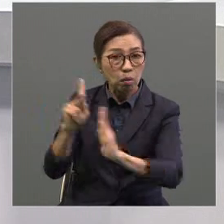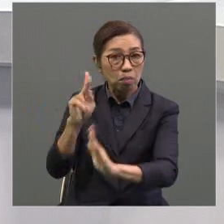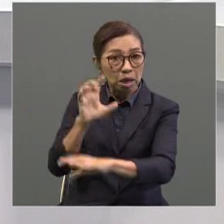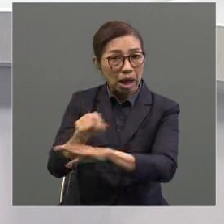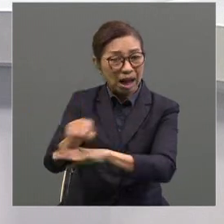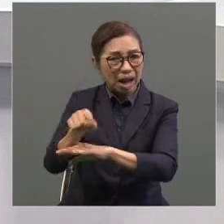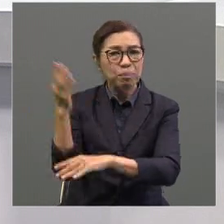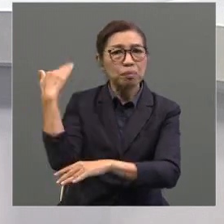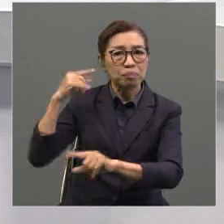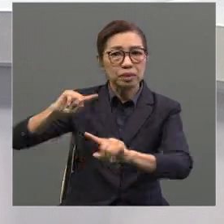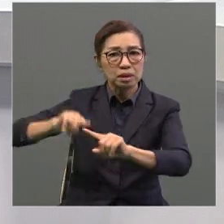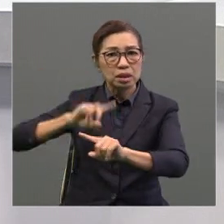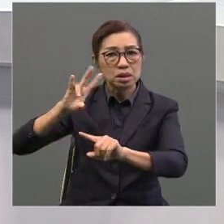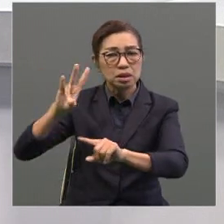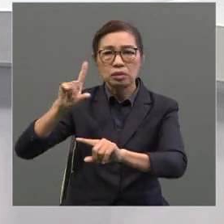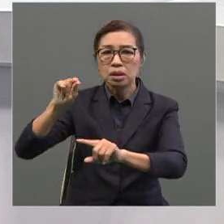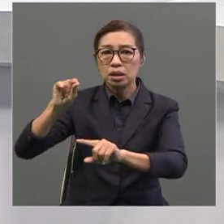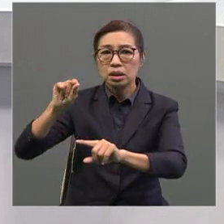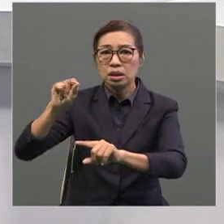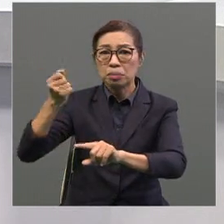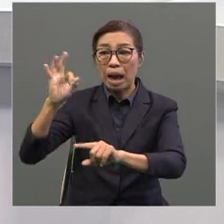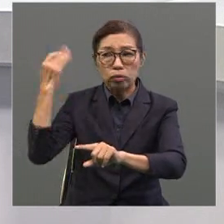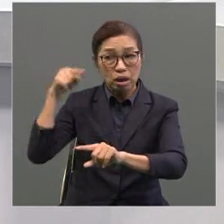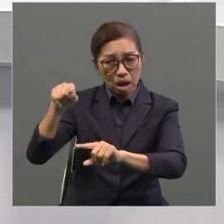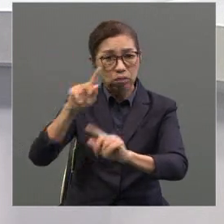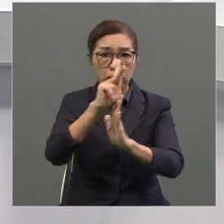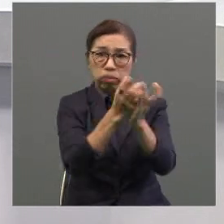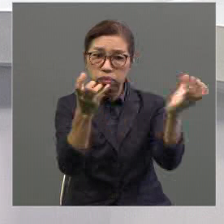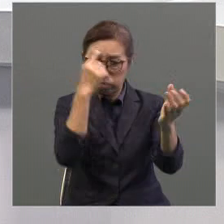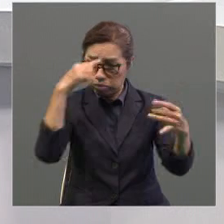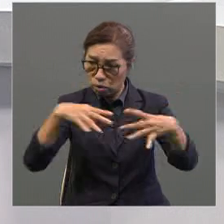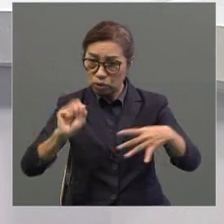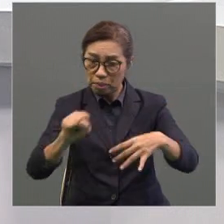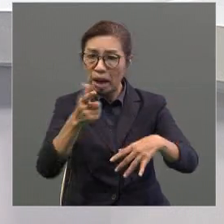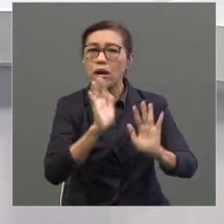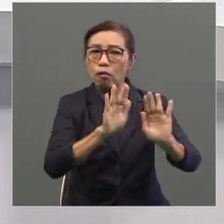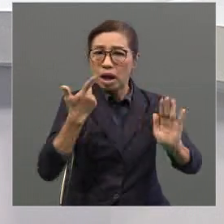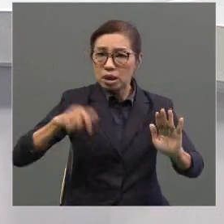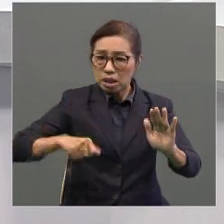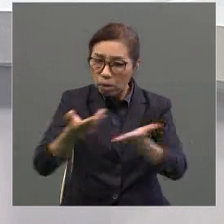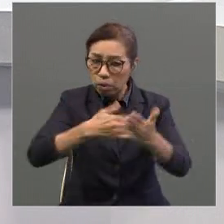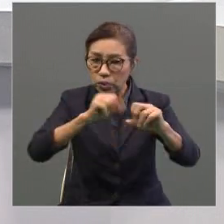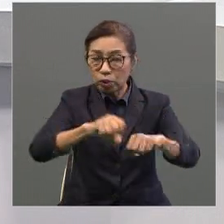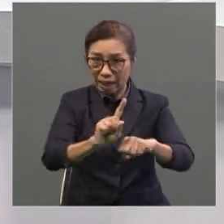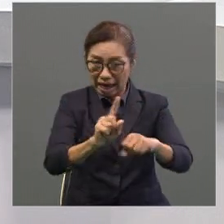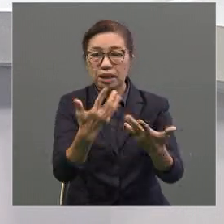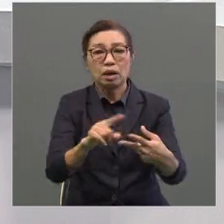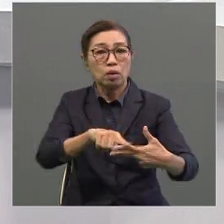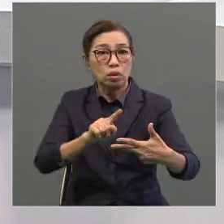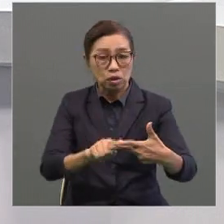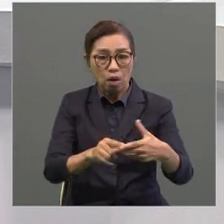รัฐธรรมนูญหรือเปล่าอะไรประมาณนี้ค่ะเพราะฉะนั้นก็ต้องดูการหารือกันในส่วนของเว็บ 3ฝ่ายด้วยนะคะว่าจะมีมติว่าจะเลื่อน